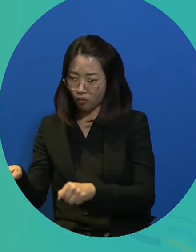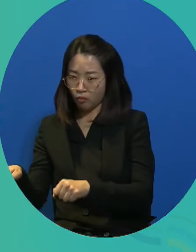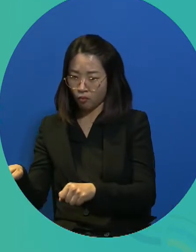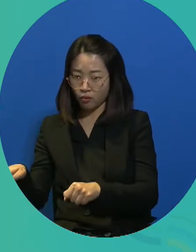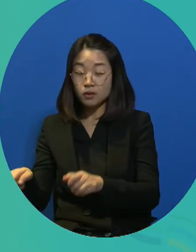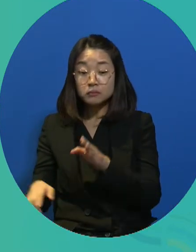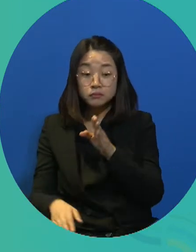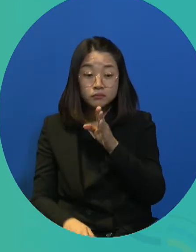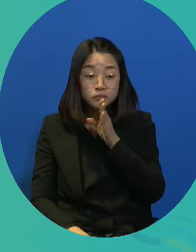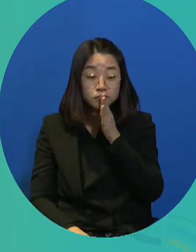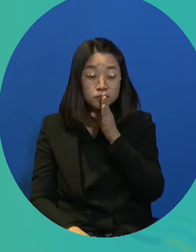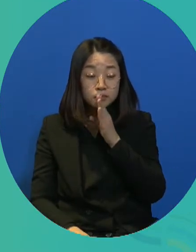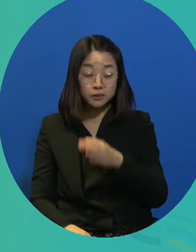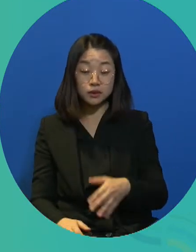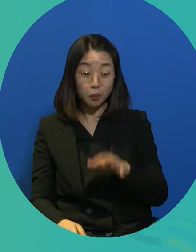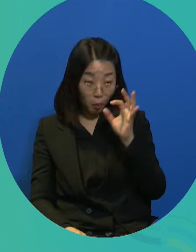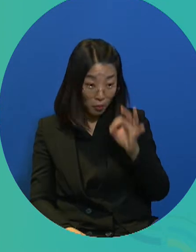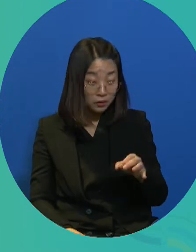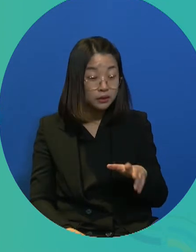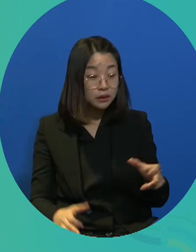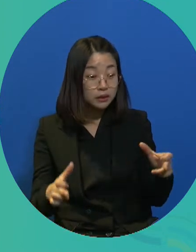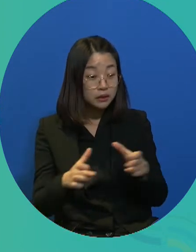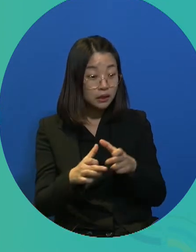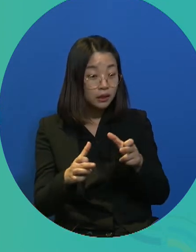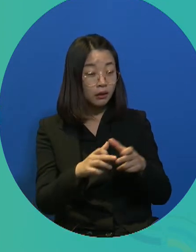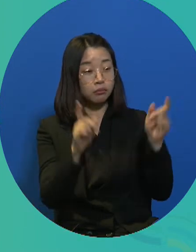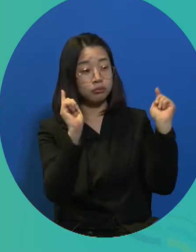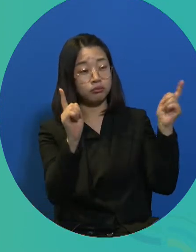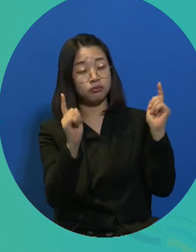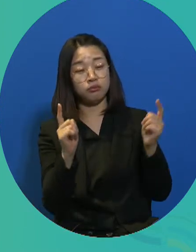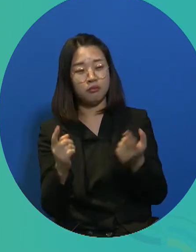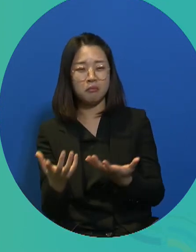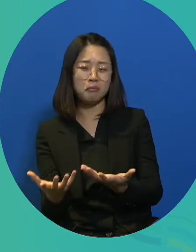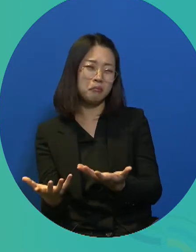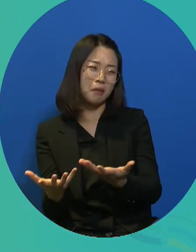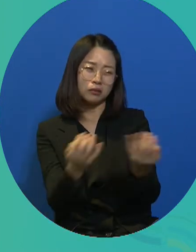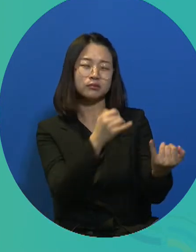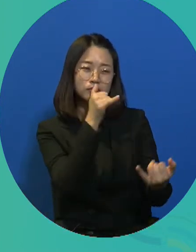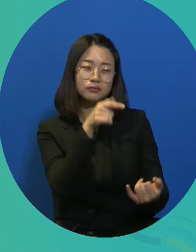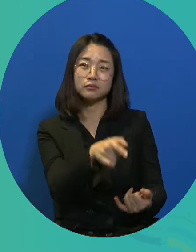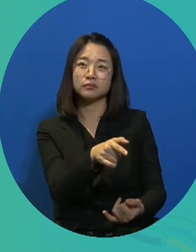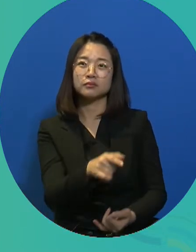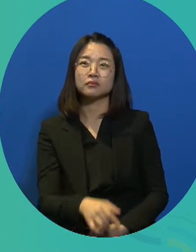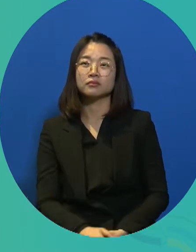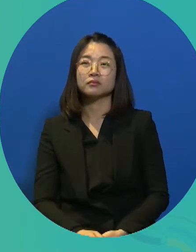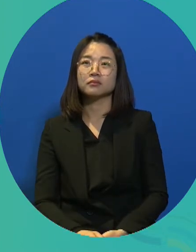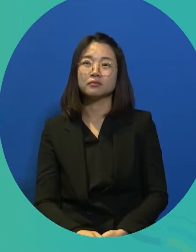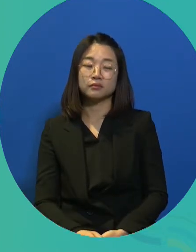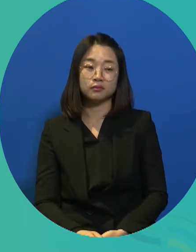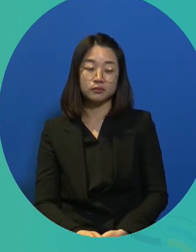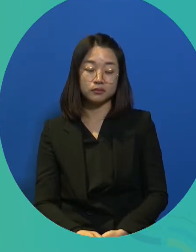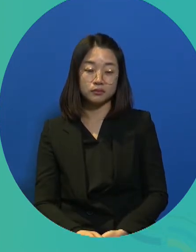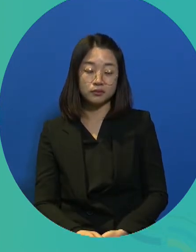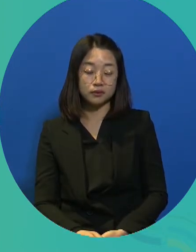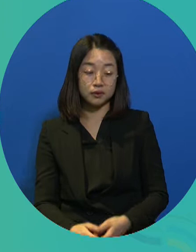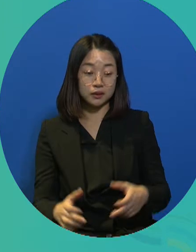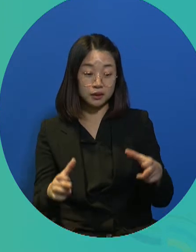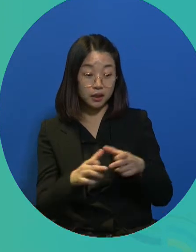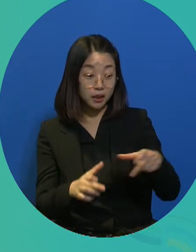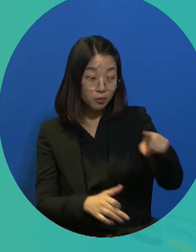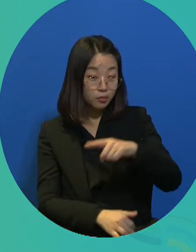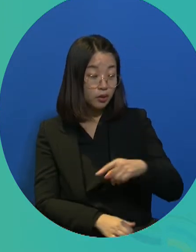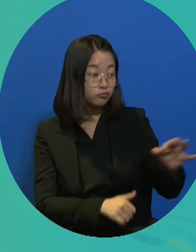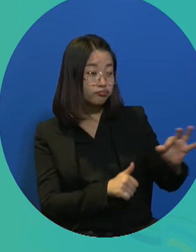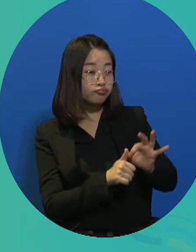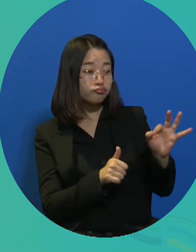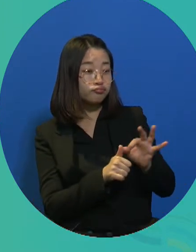장애인의 그 실직 수준이 여전히 높고 이 실직 격차가 여전히 넓습니다. 대부분의 장애인들은 사회복지 수당으로 생계를 유지해